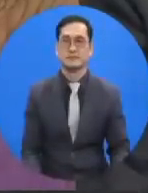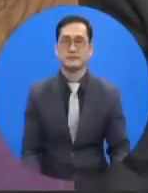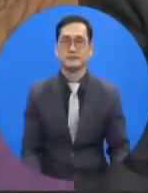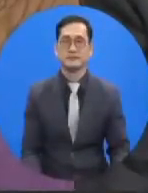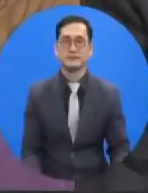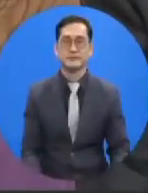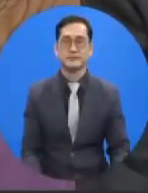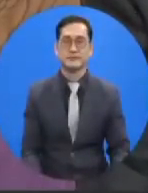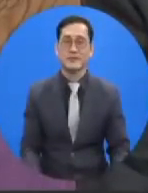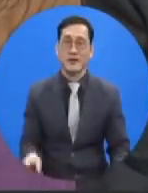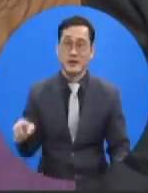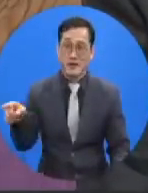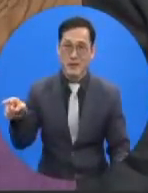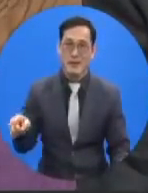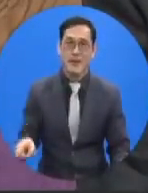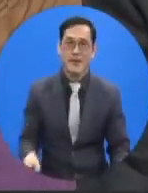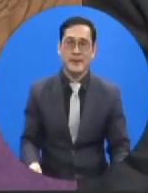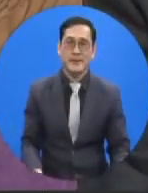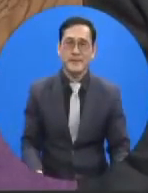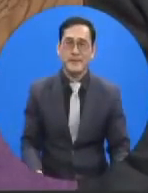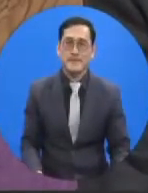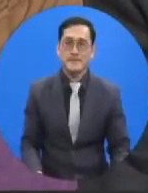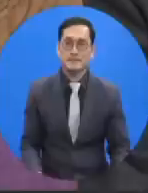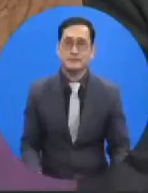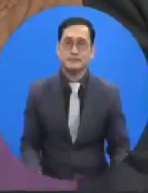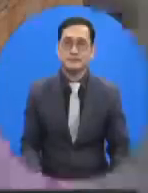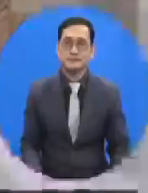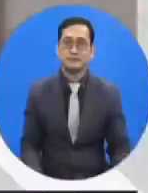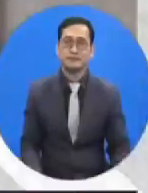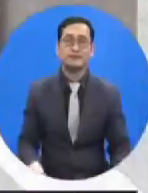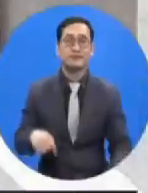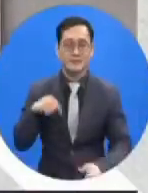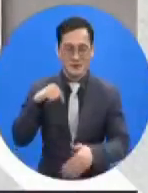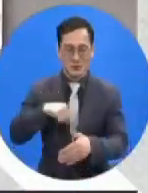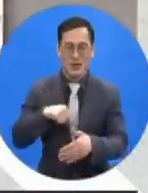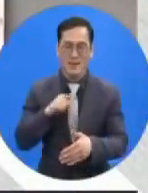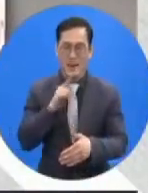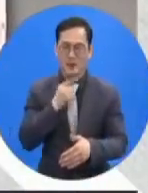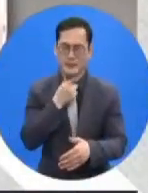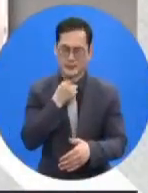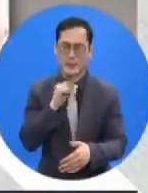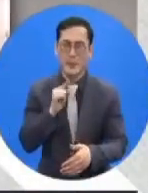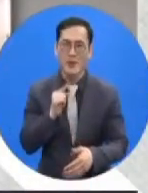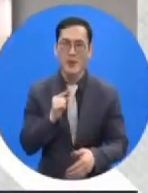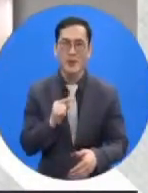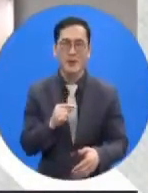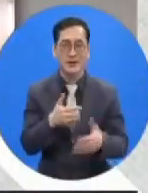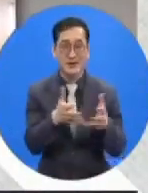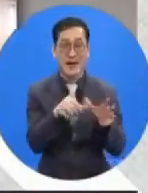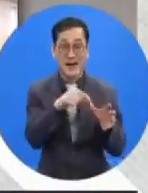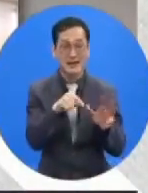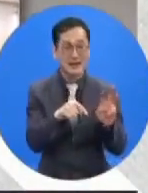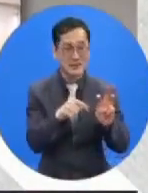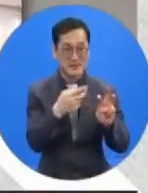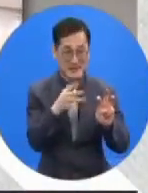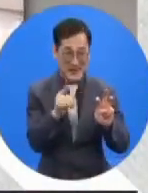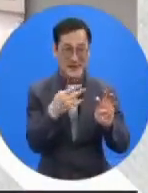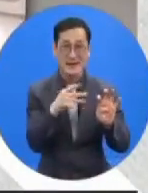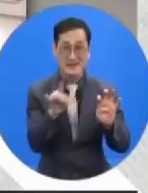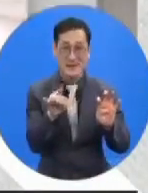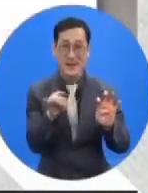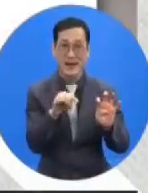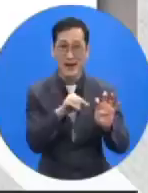같습니다. 저 말을 뒤집어서 보면은 자기 의도는 분명히 있었던 것 같아요. 당에서 30, 40대 감성에 맞는 선거운동을